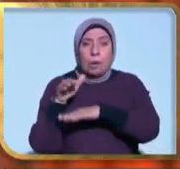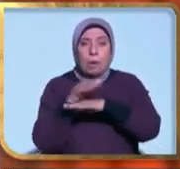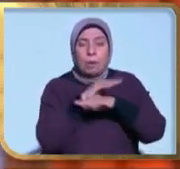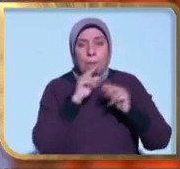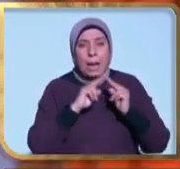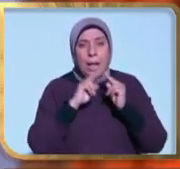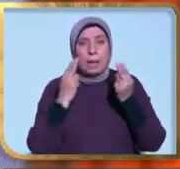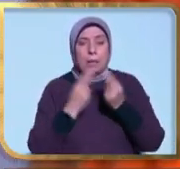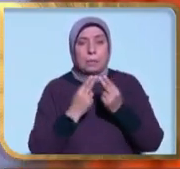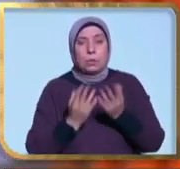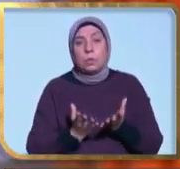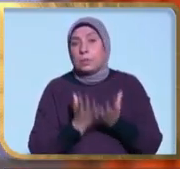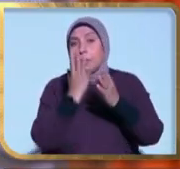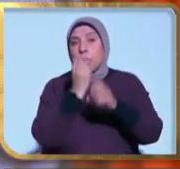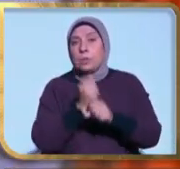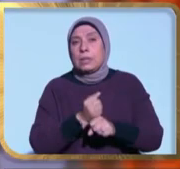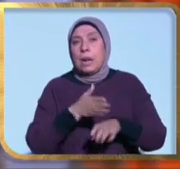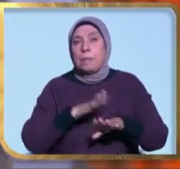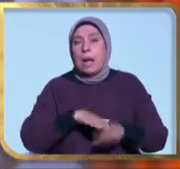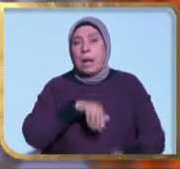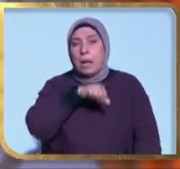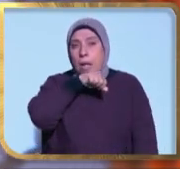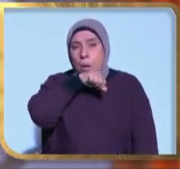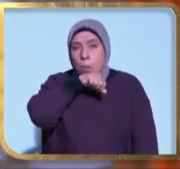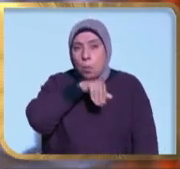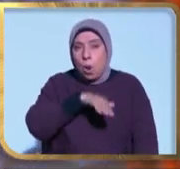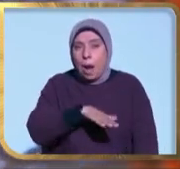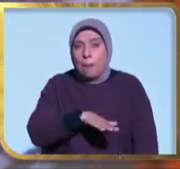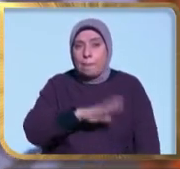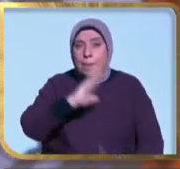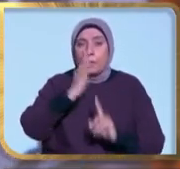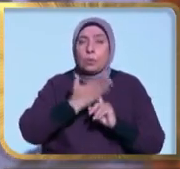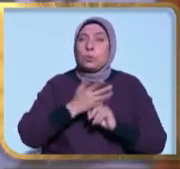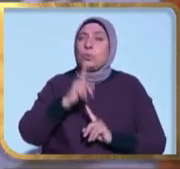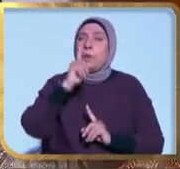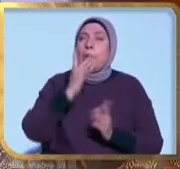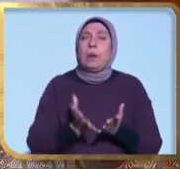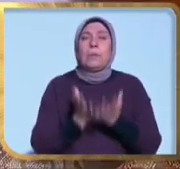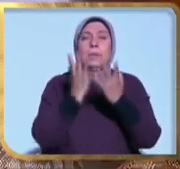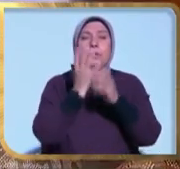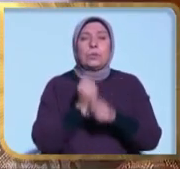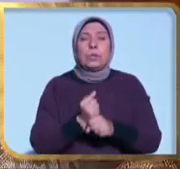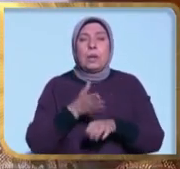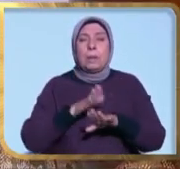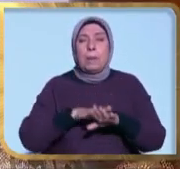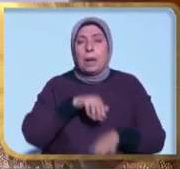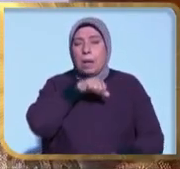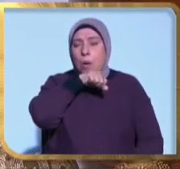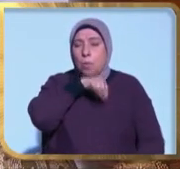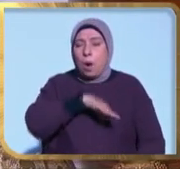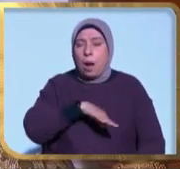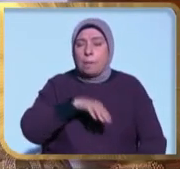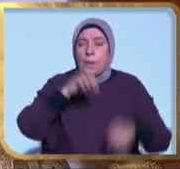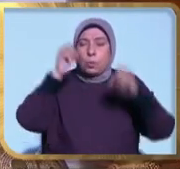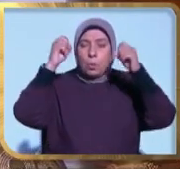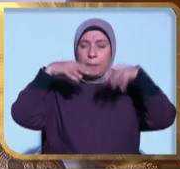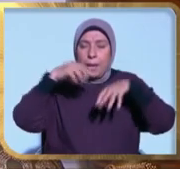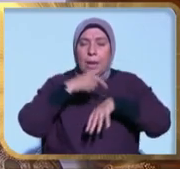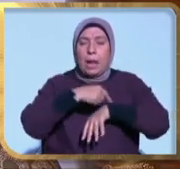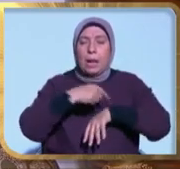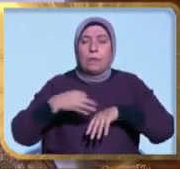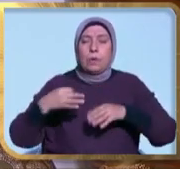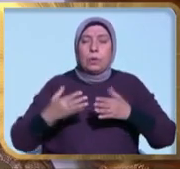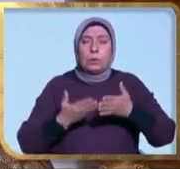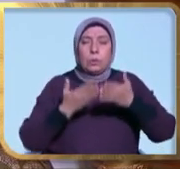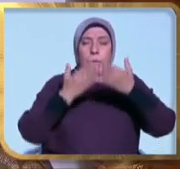العالمين وصلاه وسلاما عليك يا سيدي يا رسول الله اللهم صل وسلم وبارك عليه